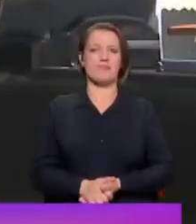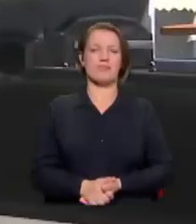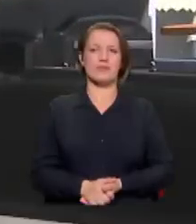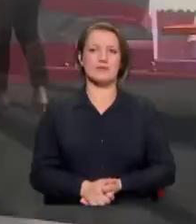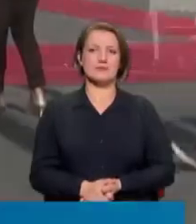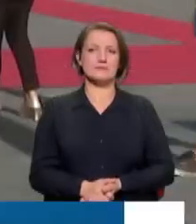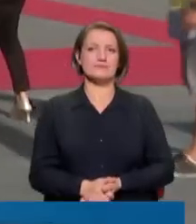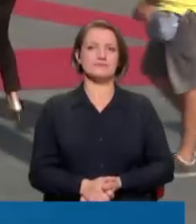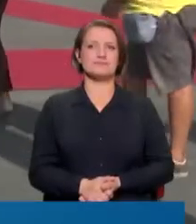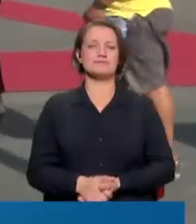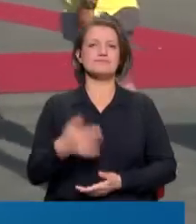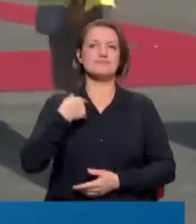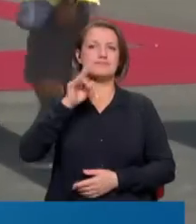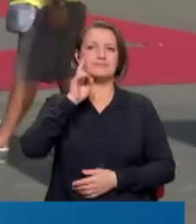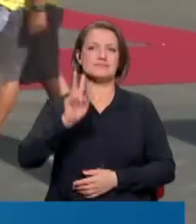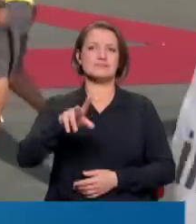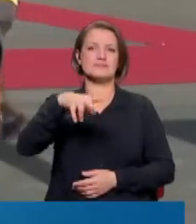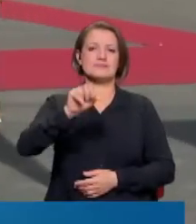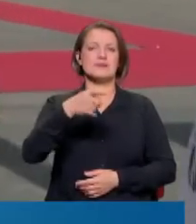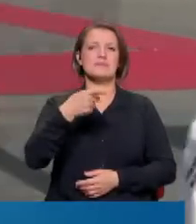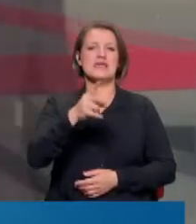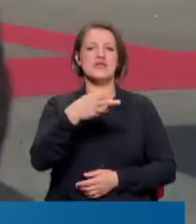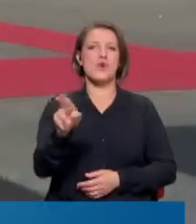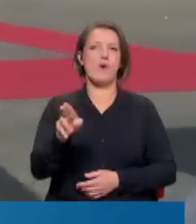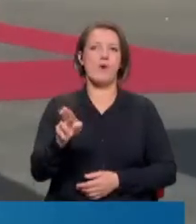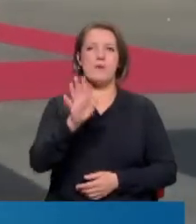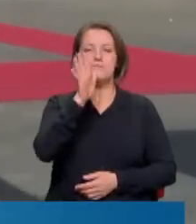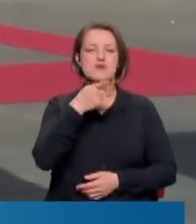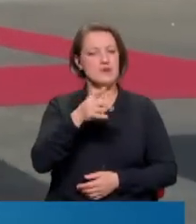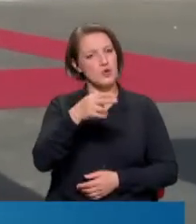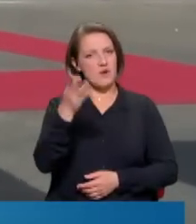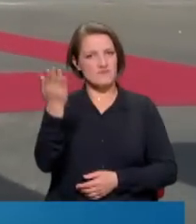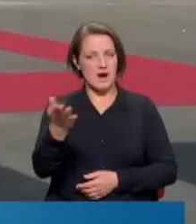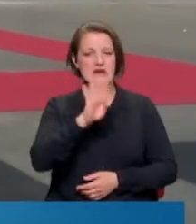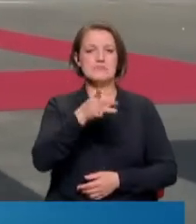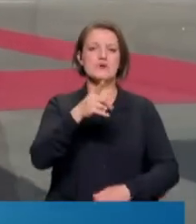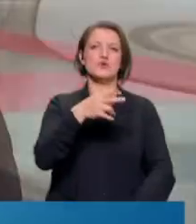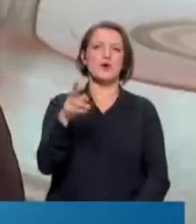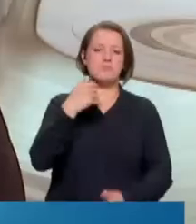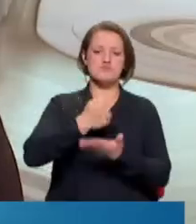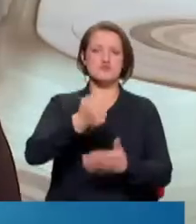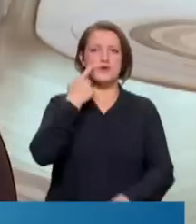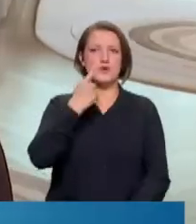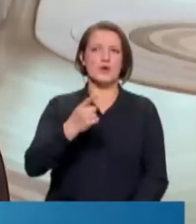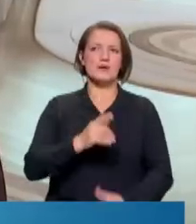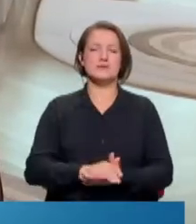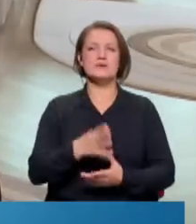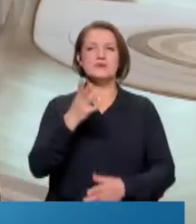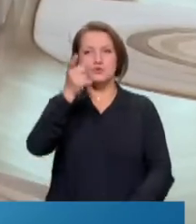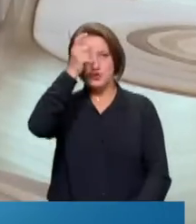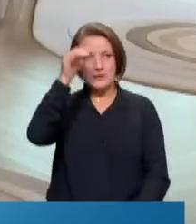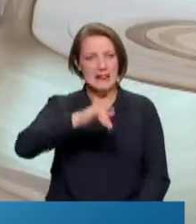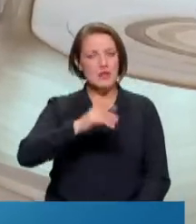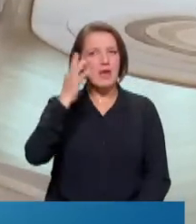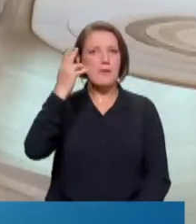çıktı Benim baktığım 0.000 civarındaydı eur da var 4.000 euroya da var bütçeye göre Türkler mi geliyor yabancılar mı